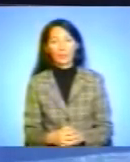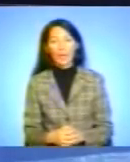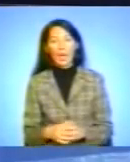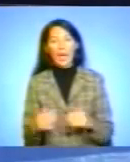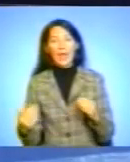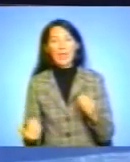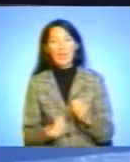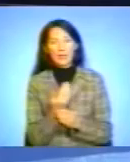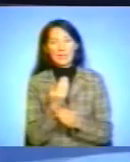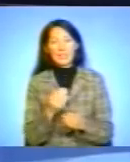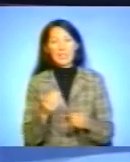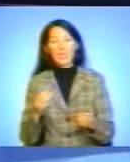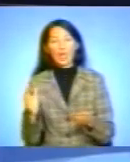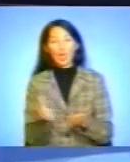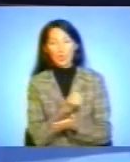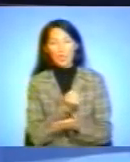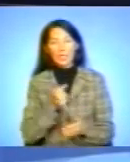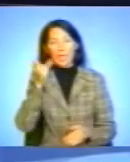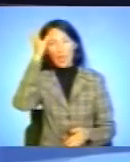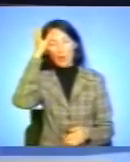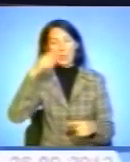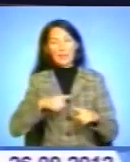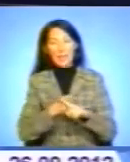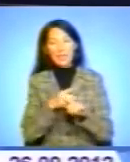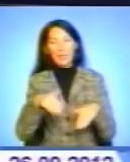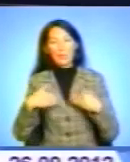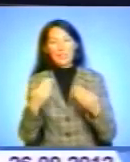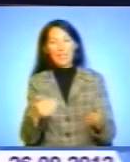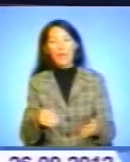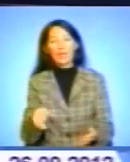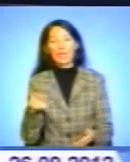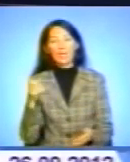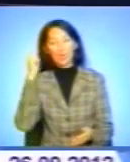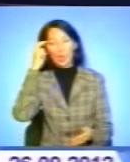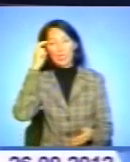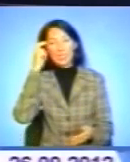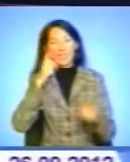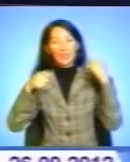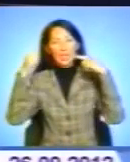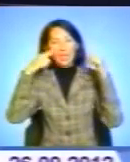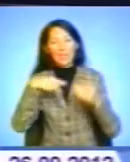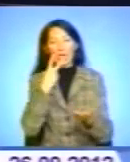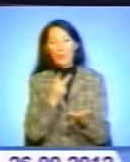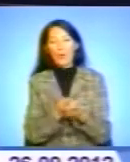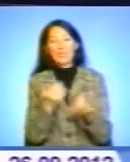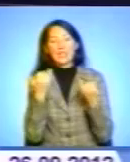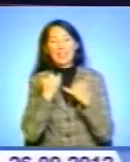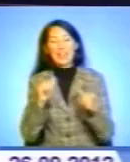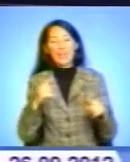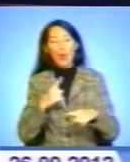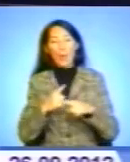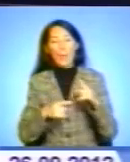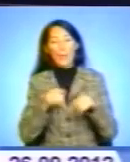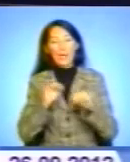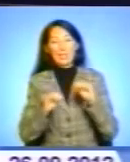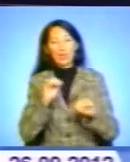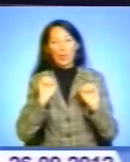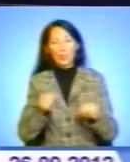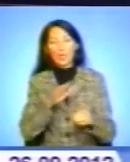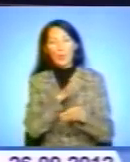Інноваційні досягнення в науці та техніці представили столичні винахідники. Побачити диво пристрої можна протягом 3 днів